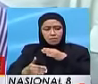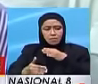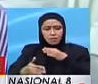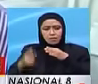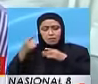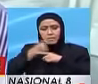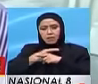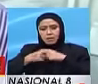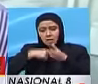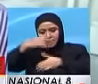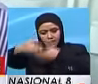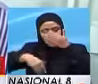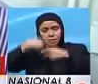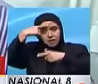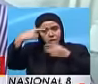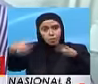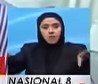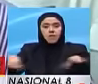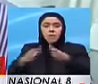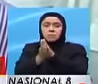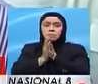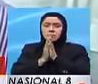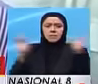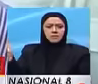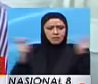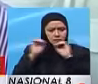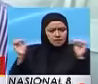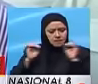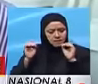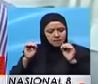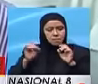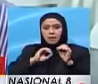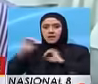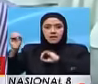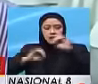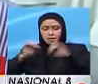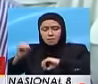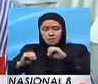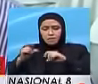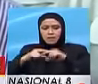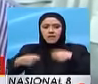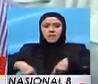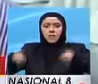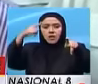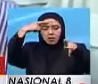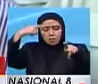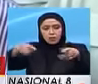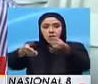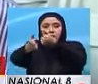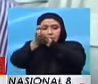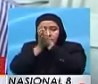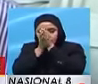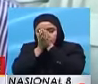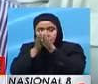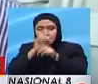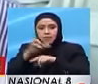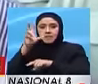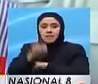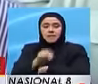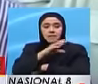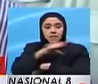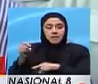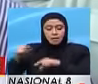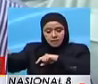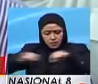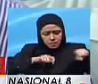membuat rayuan makn tiada lagi langkah seterusnya untuk beliau membuat rayuan dan tindakan mereka ini